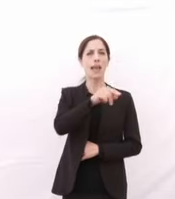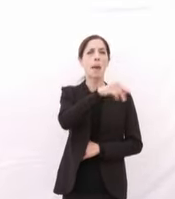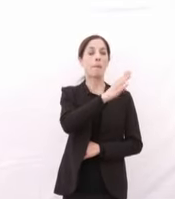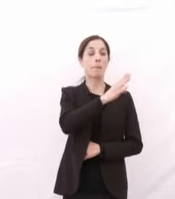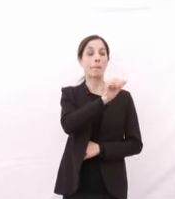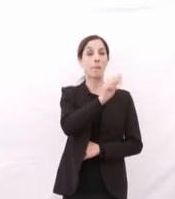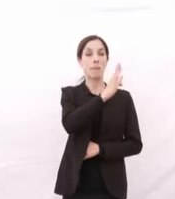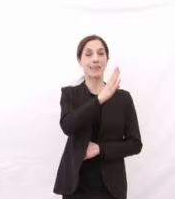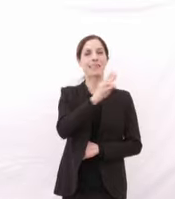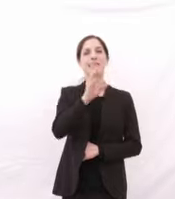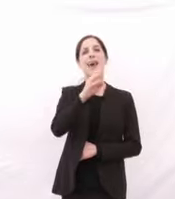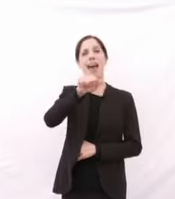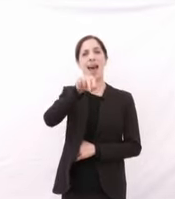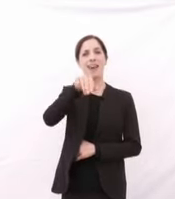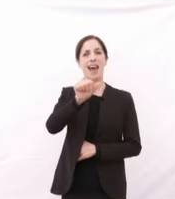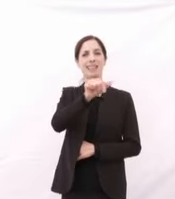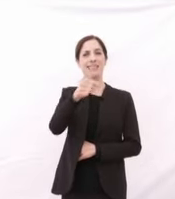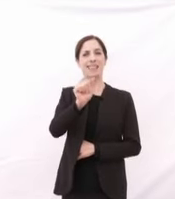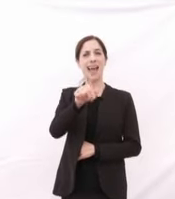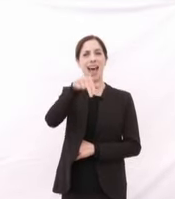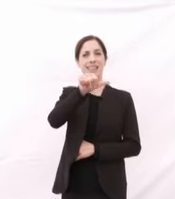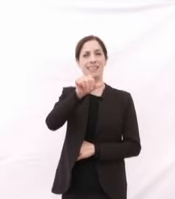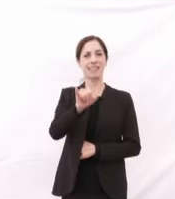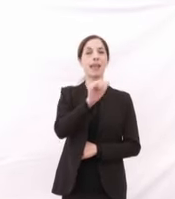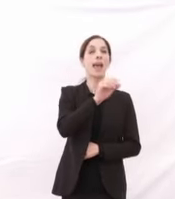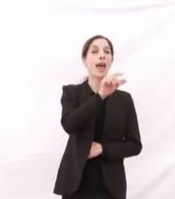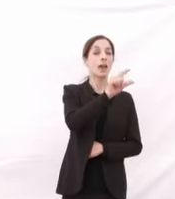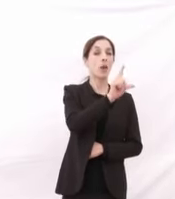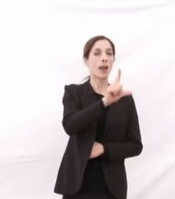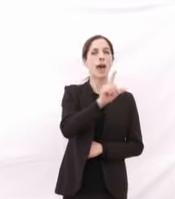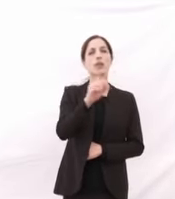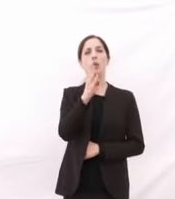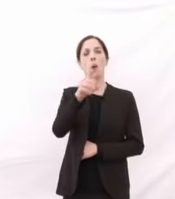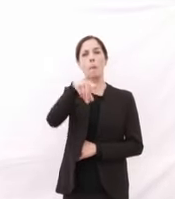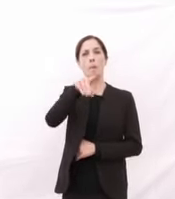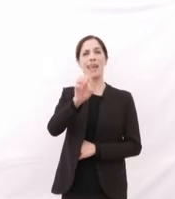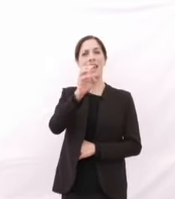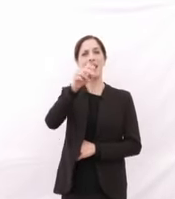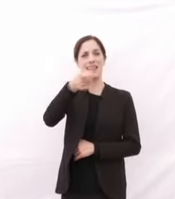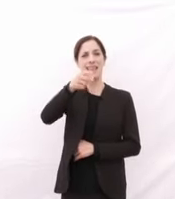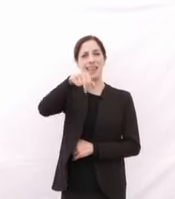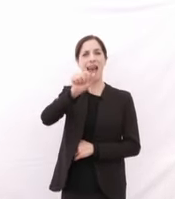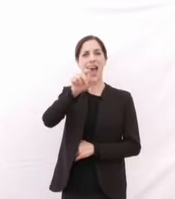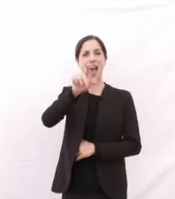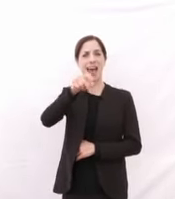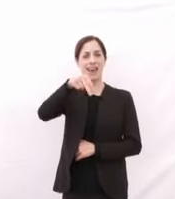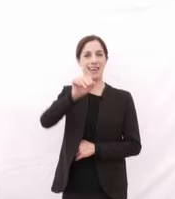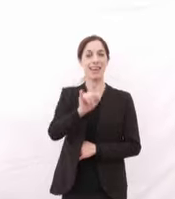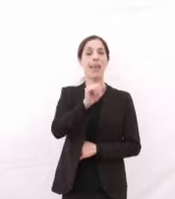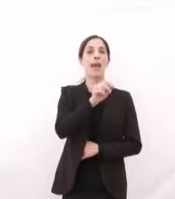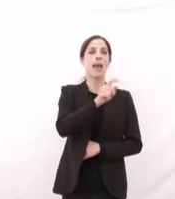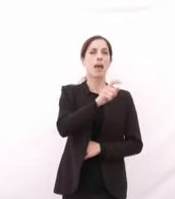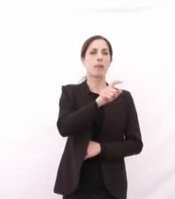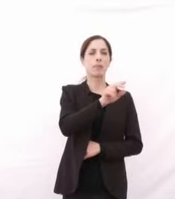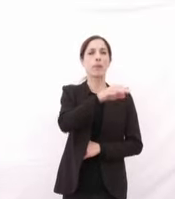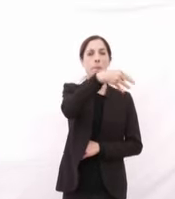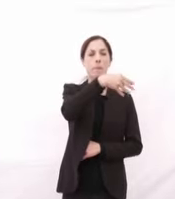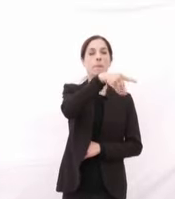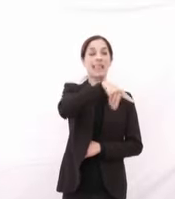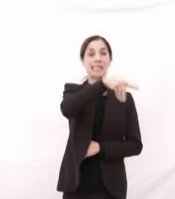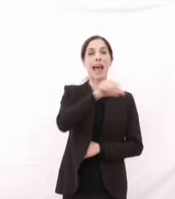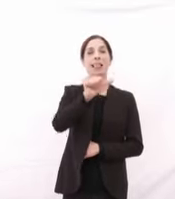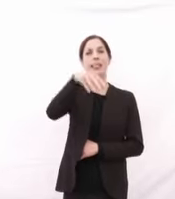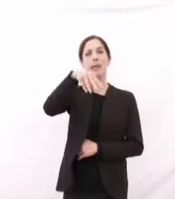Nastasi. Orlando Legname. Gioacchino Rubino. Piersanti Mattarella.